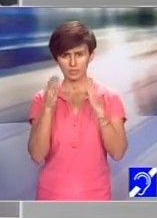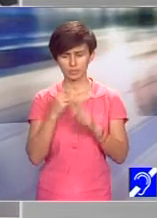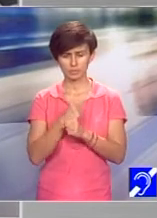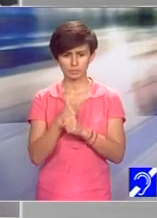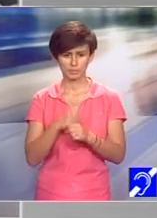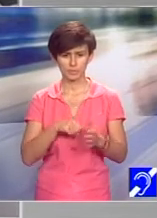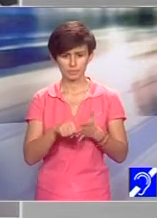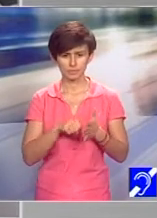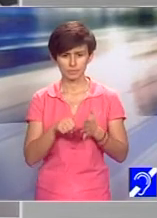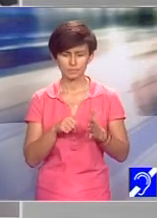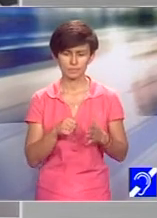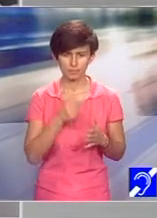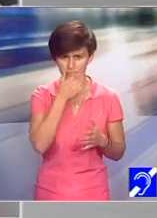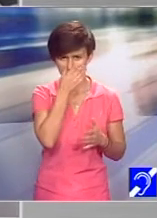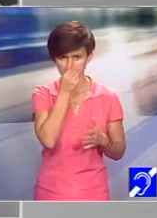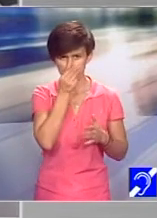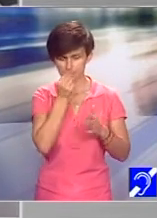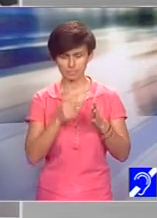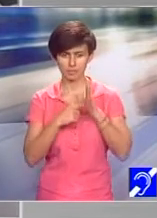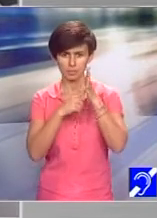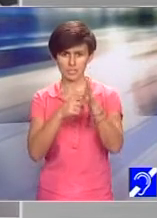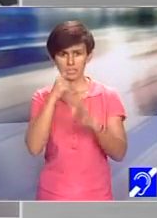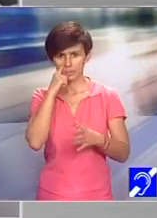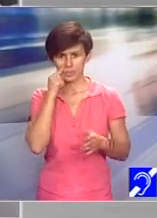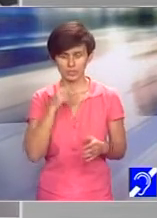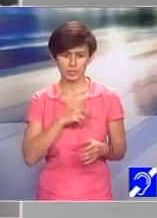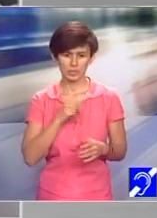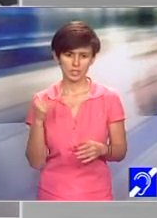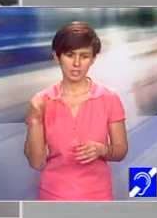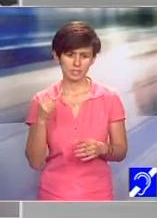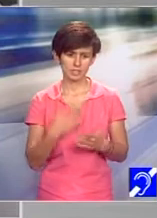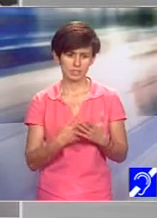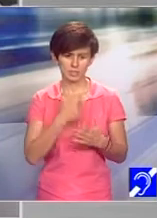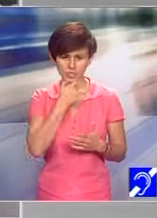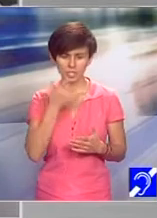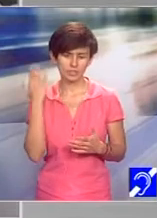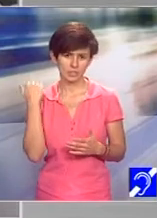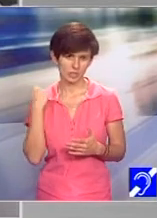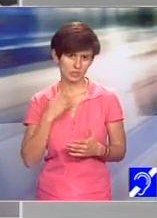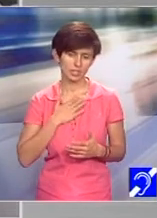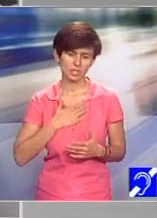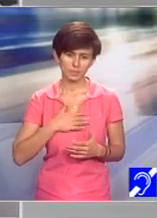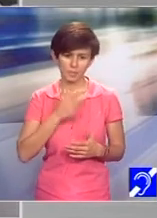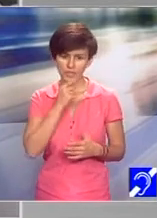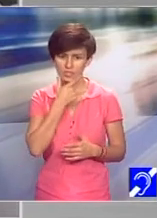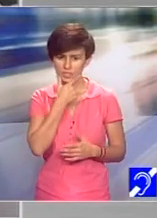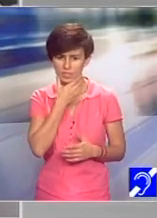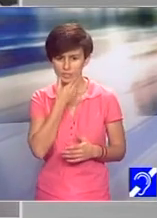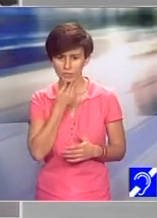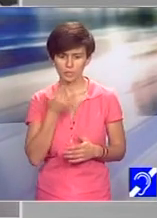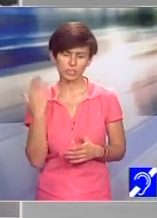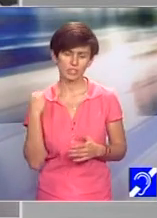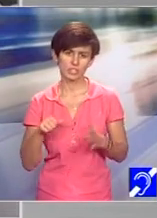și un filmuleț ca să le arătăm oamenilor că merită să vină, fiindcă anul trecut a fost frumos. Și au fost aproape 1500